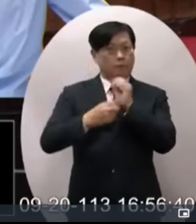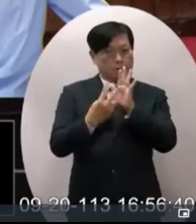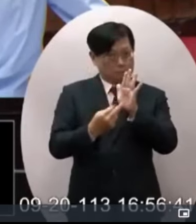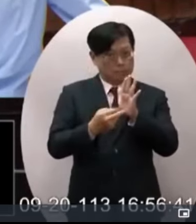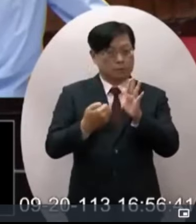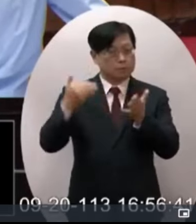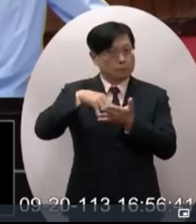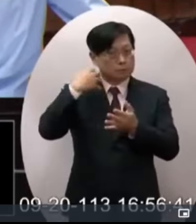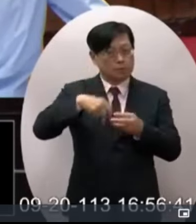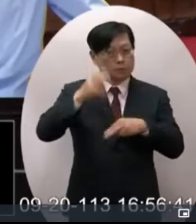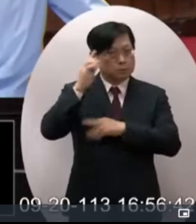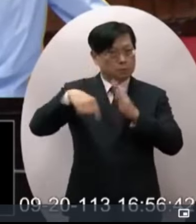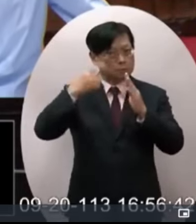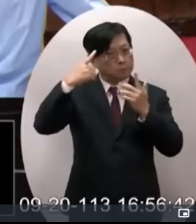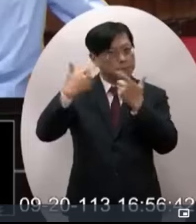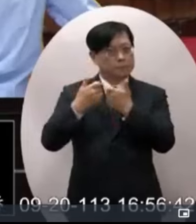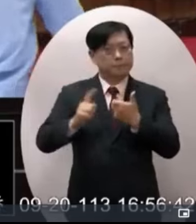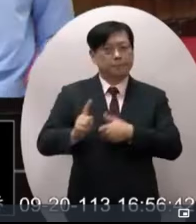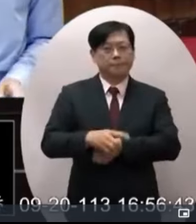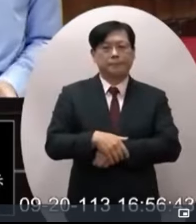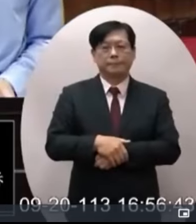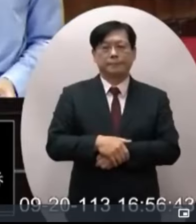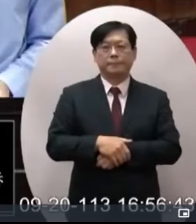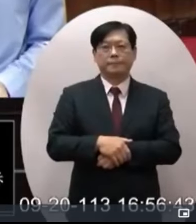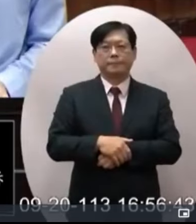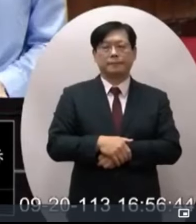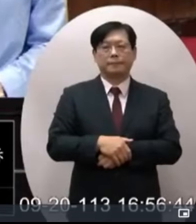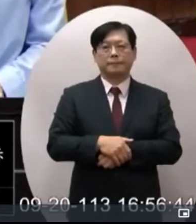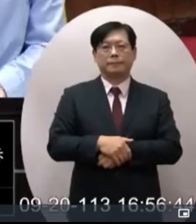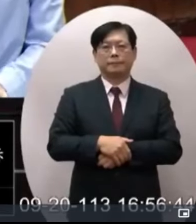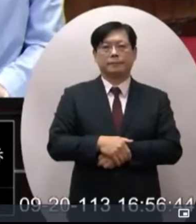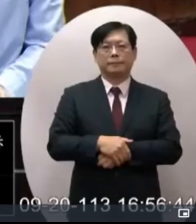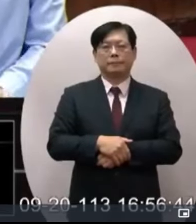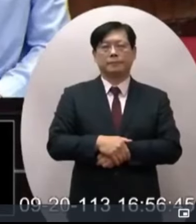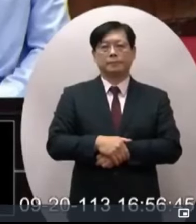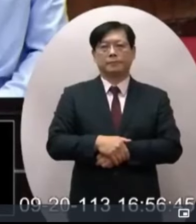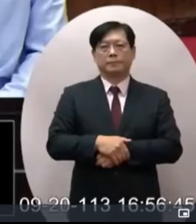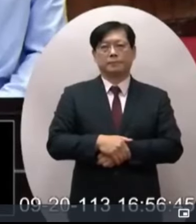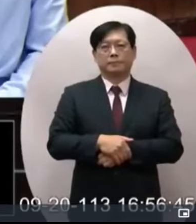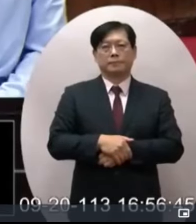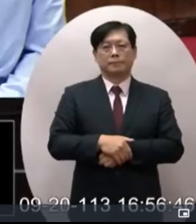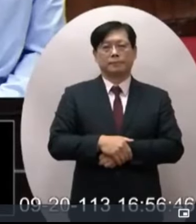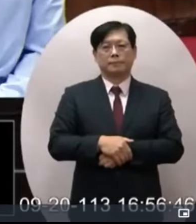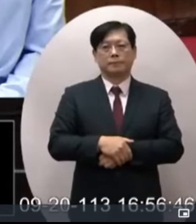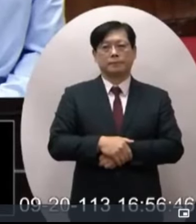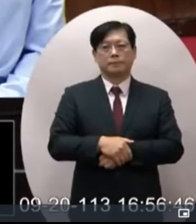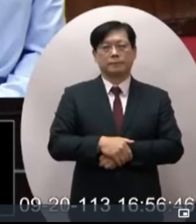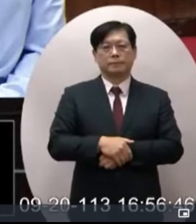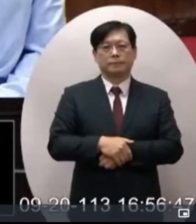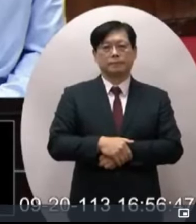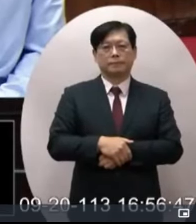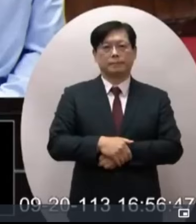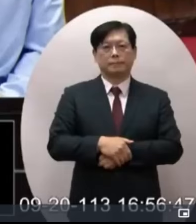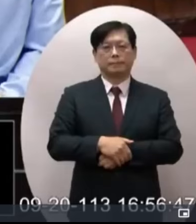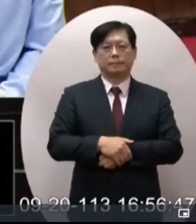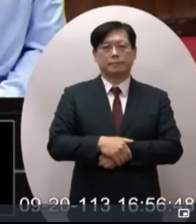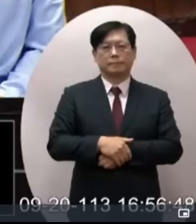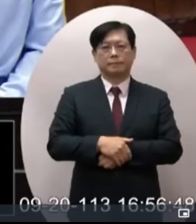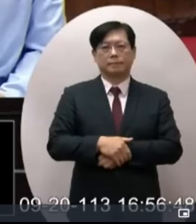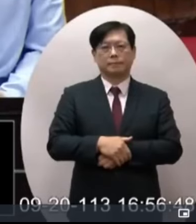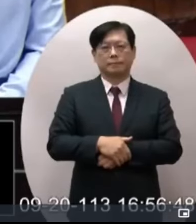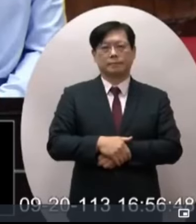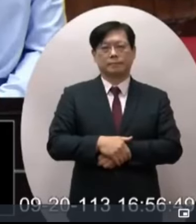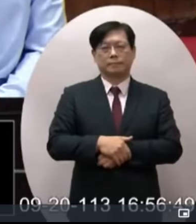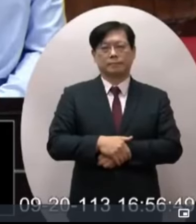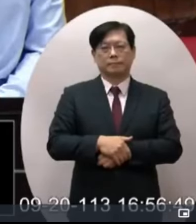果，行政院的回应是什么？ 好，谢谢王委员的关心这个议题啊。就正如刚刚我们在回答吴思瑶委员一